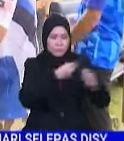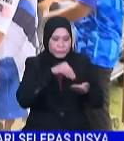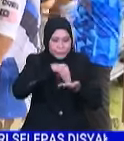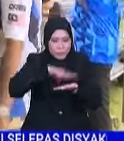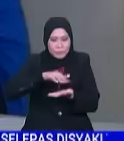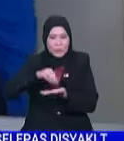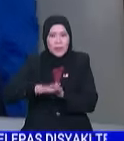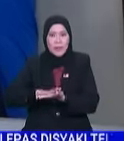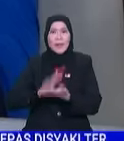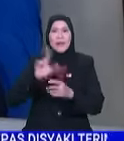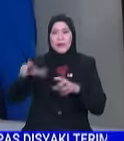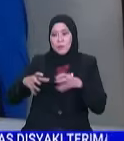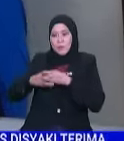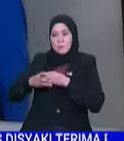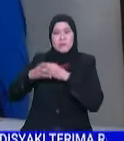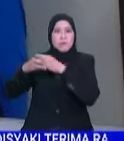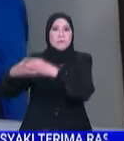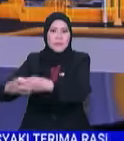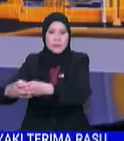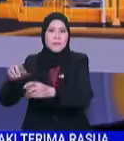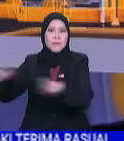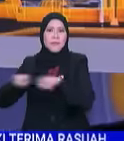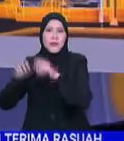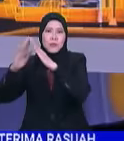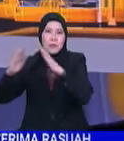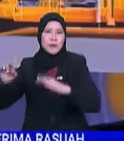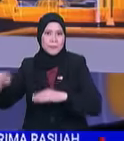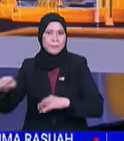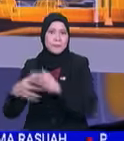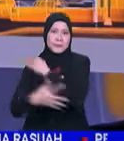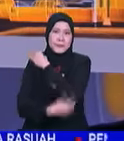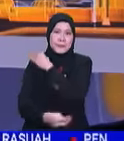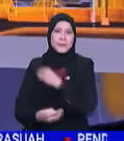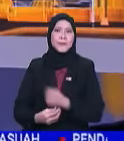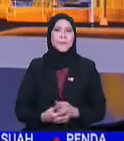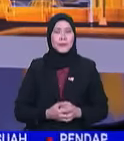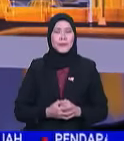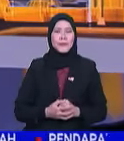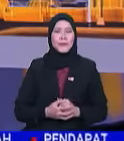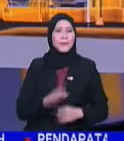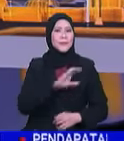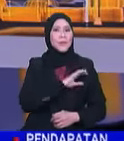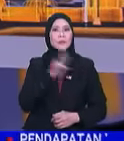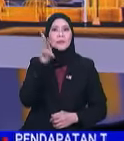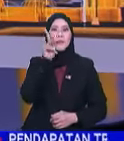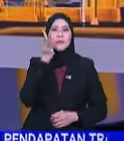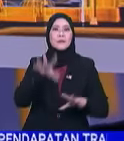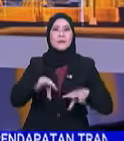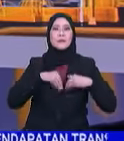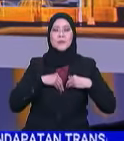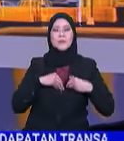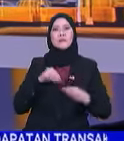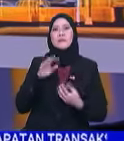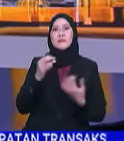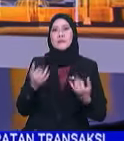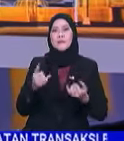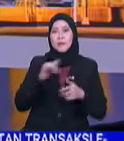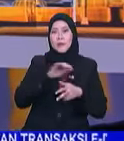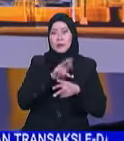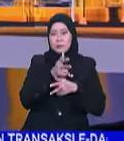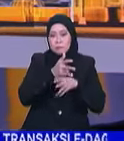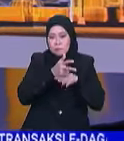mereka. Jadi kita pergi. Polis Kedah menerima 4 drone dan 20 pendingin